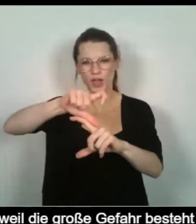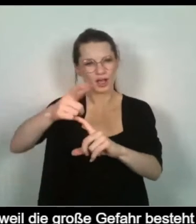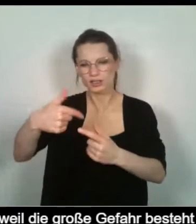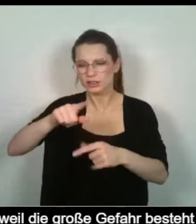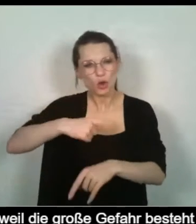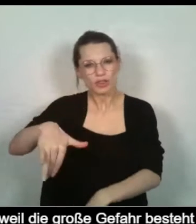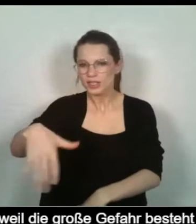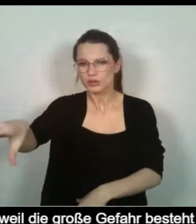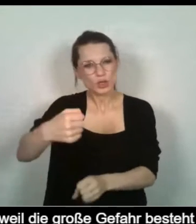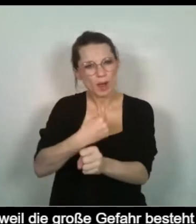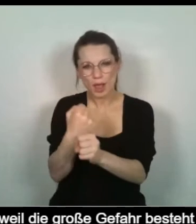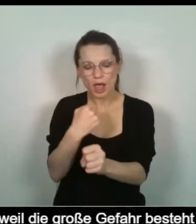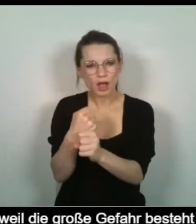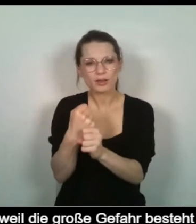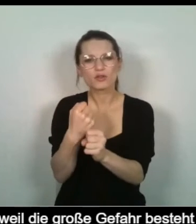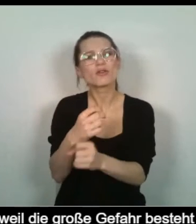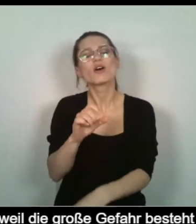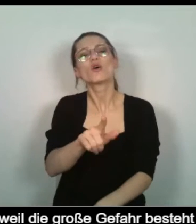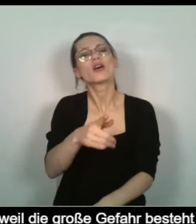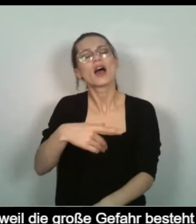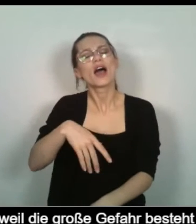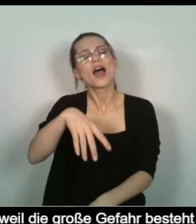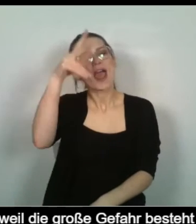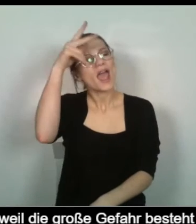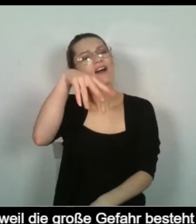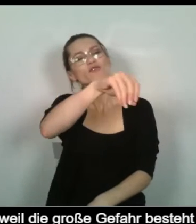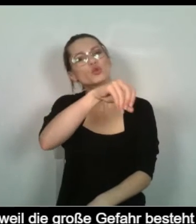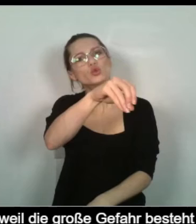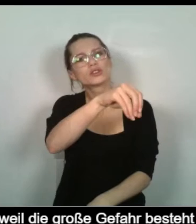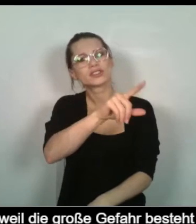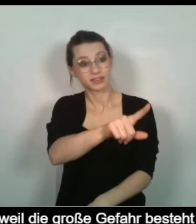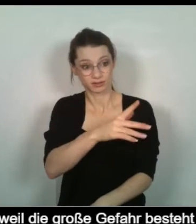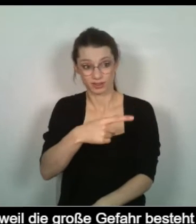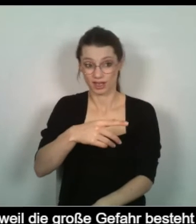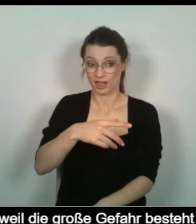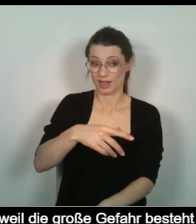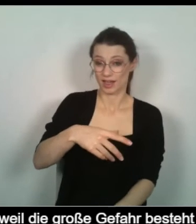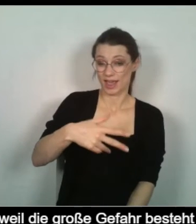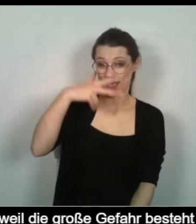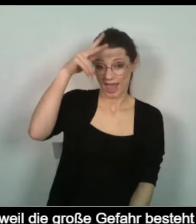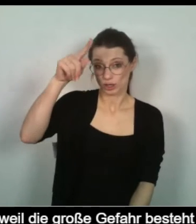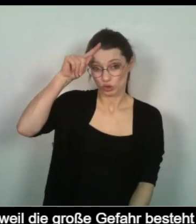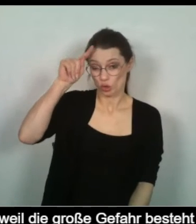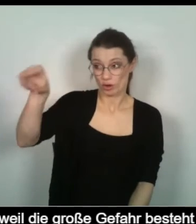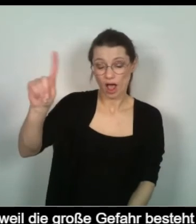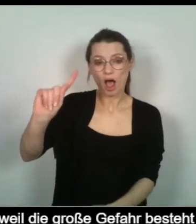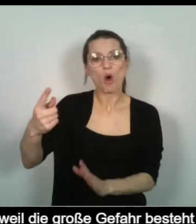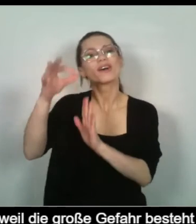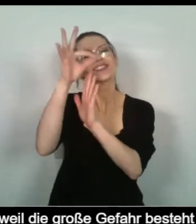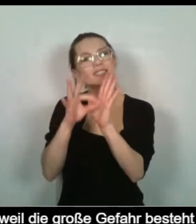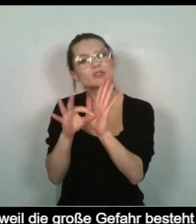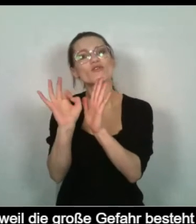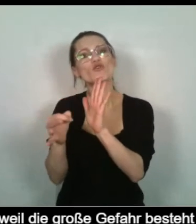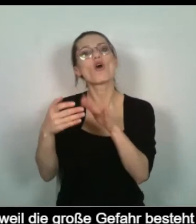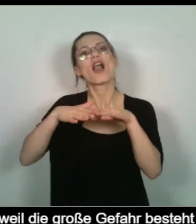nicht geschehen, um dem Ganzen mehr Schwung zu geben? Und eine Frage an Herrn Wüst, haben Sie denn von Herrn Söder, Herr Wüst, Tipps für die Landtagswahl und für den